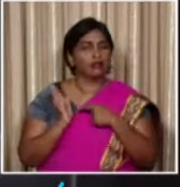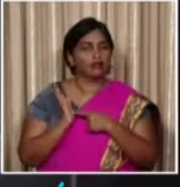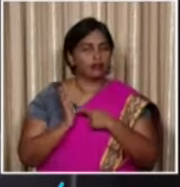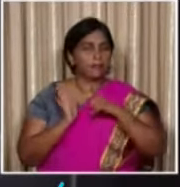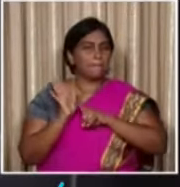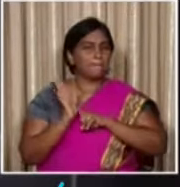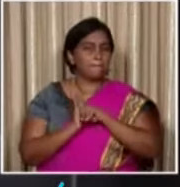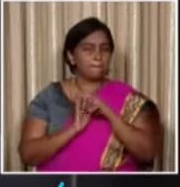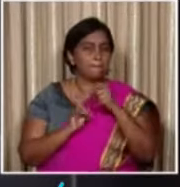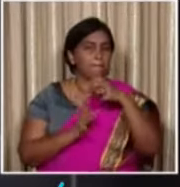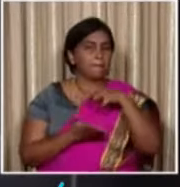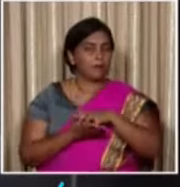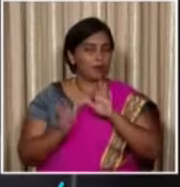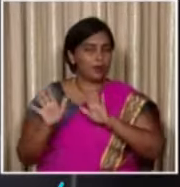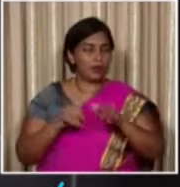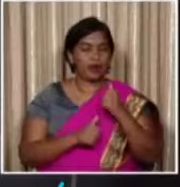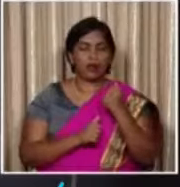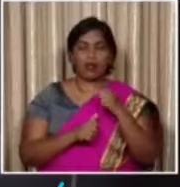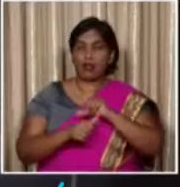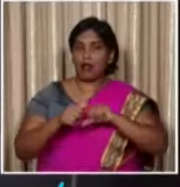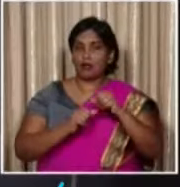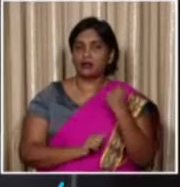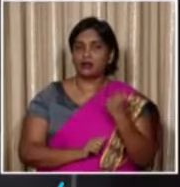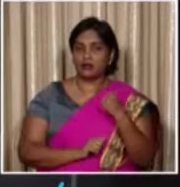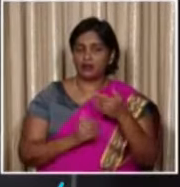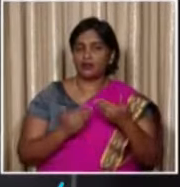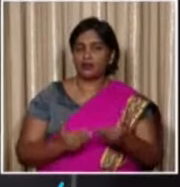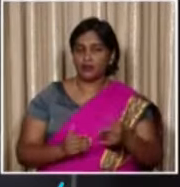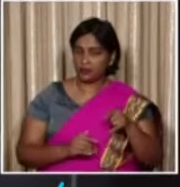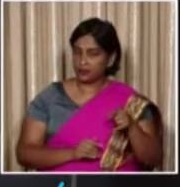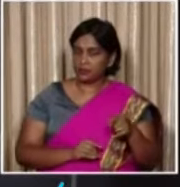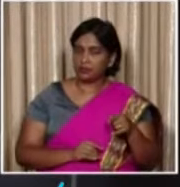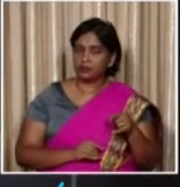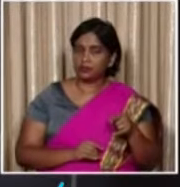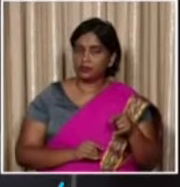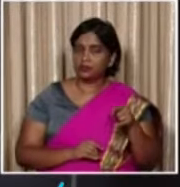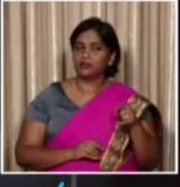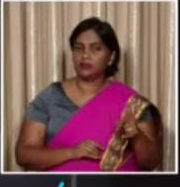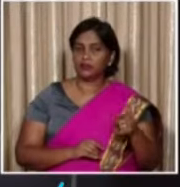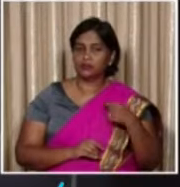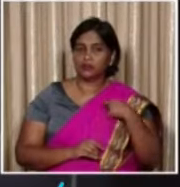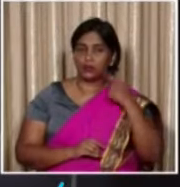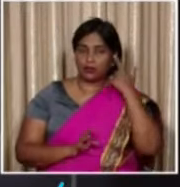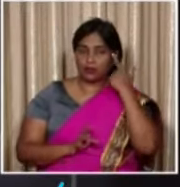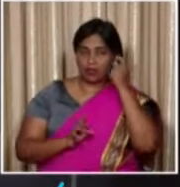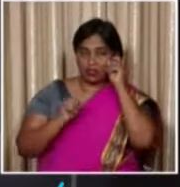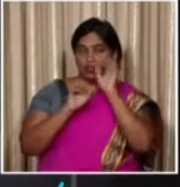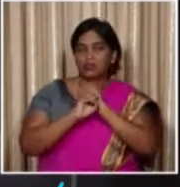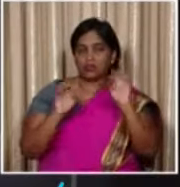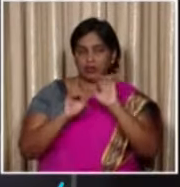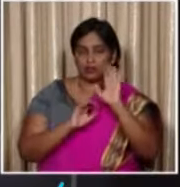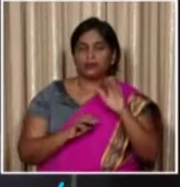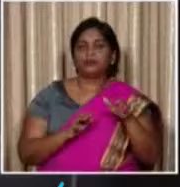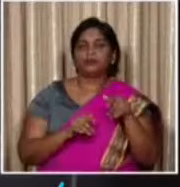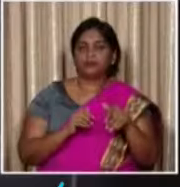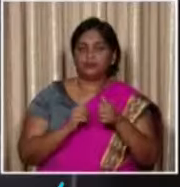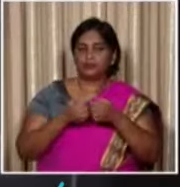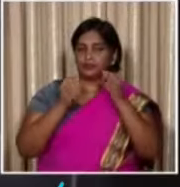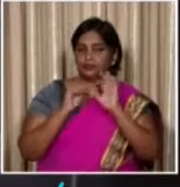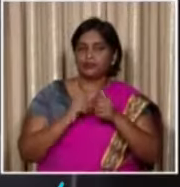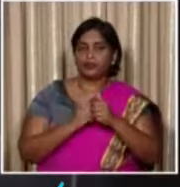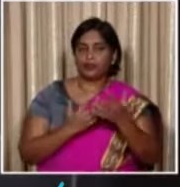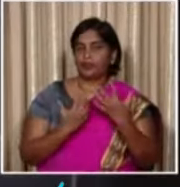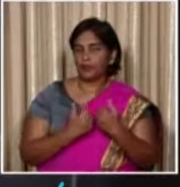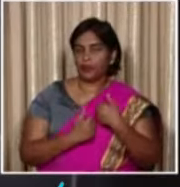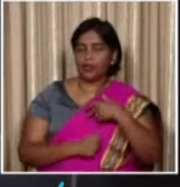පරණ එකක් පළාත් පාලන ආයතන සතු තමයි බලයේ තියෙන්නේ ඉතින් වර්තමානයේදී මේක අපි දැනුවත් කිරීම වැඩසටහන ක්‍රියාත්මක කරනවා තවත් විධිමත් කරන්න